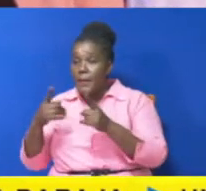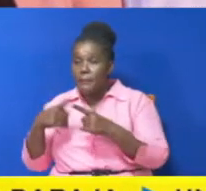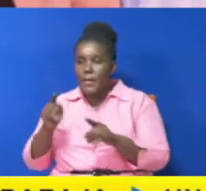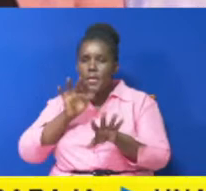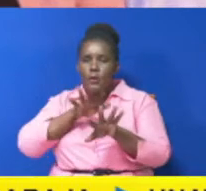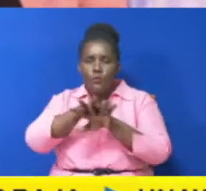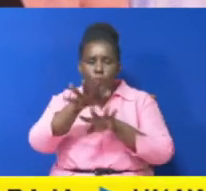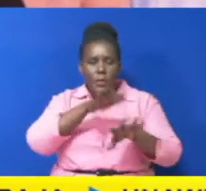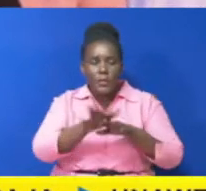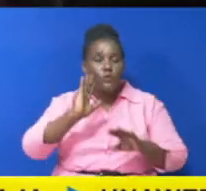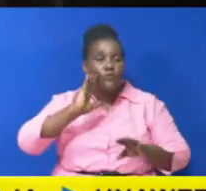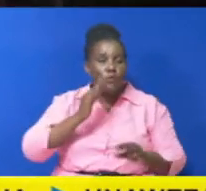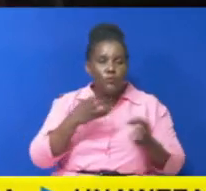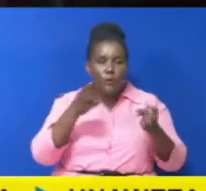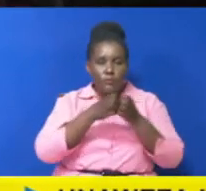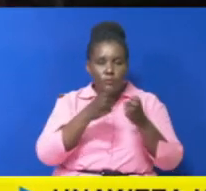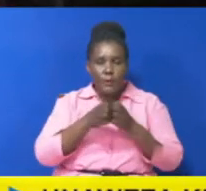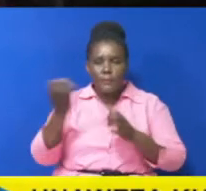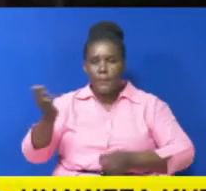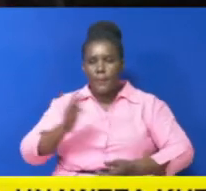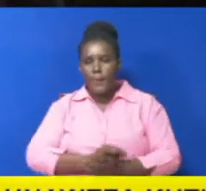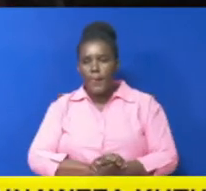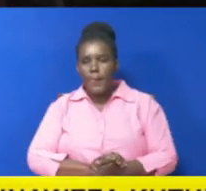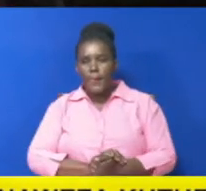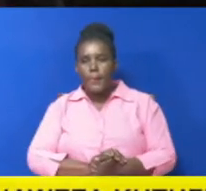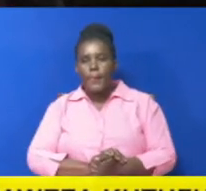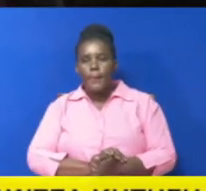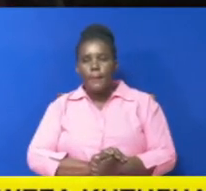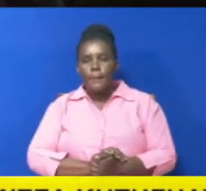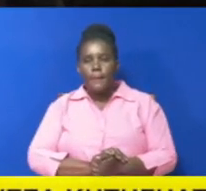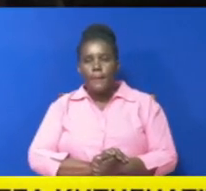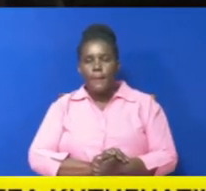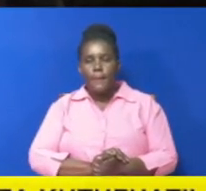wa makongamano ya vijana. Viongozi wa kiroho